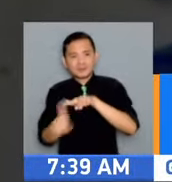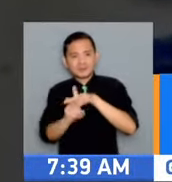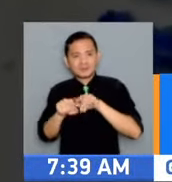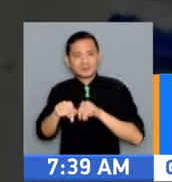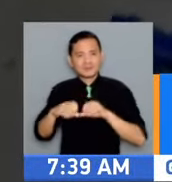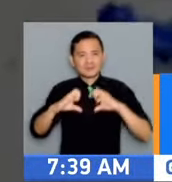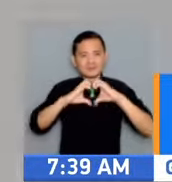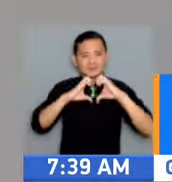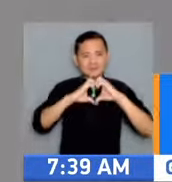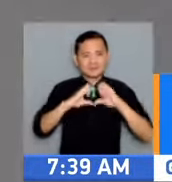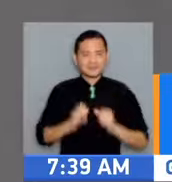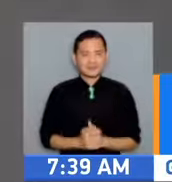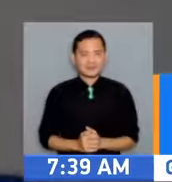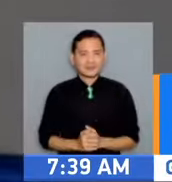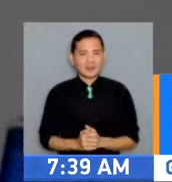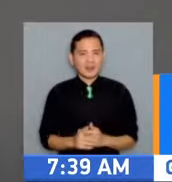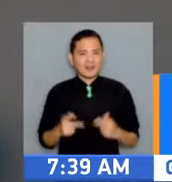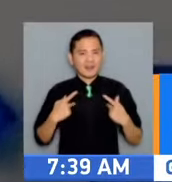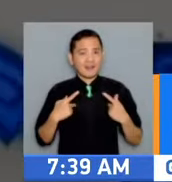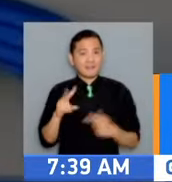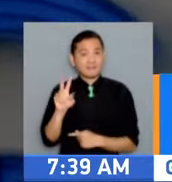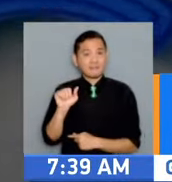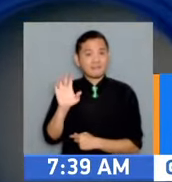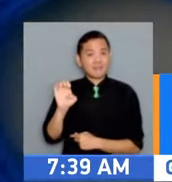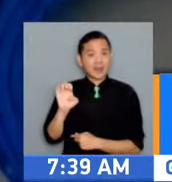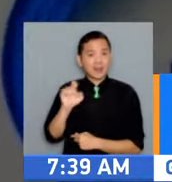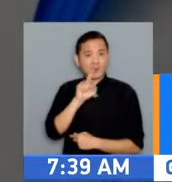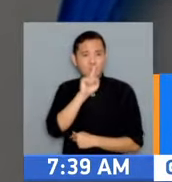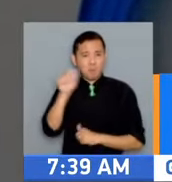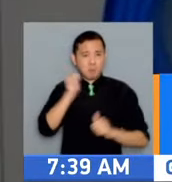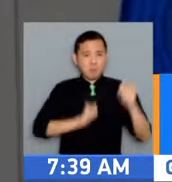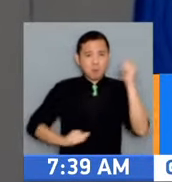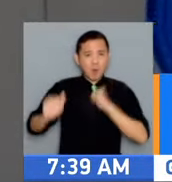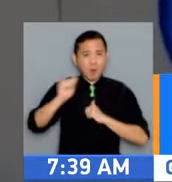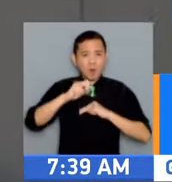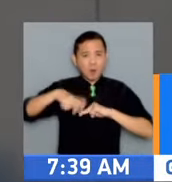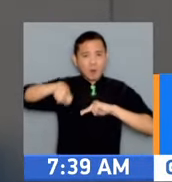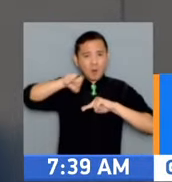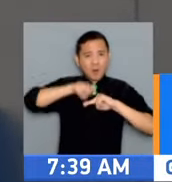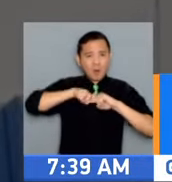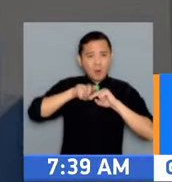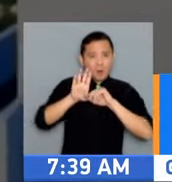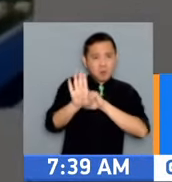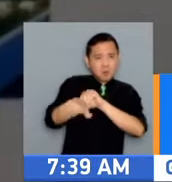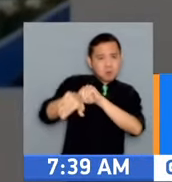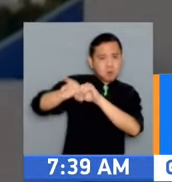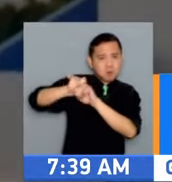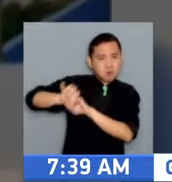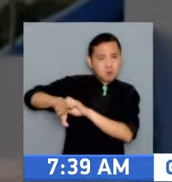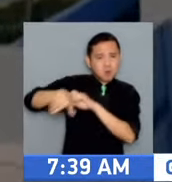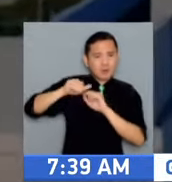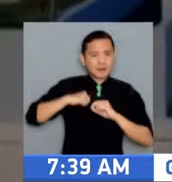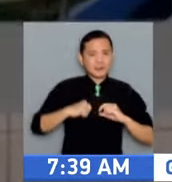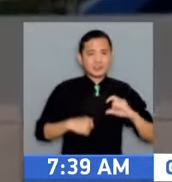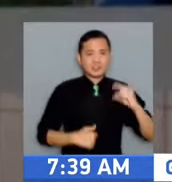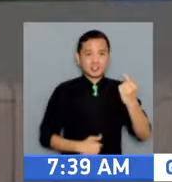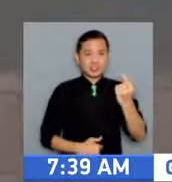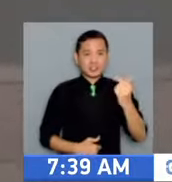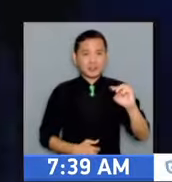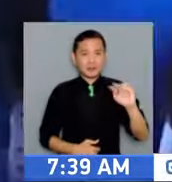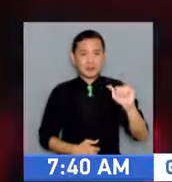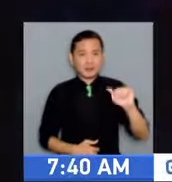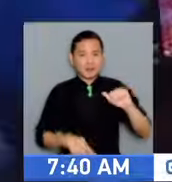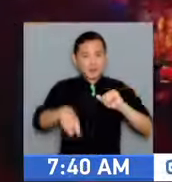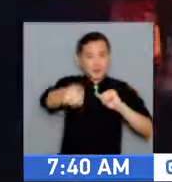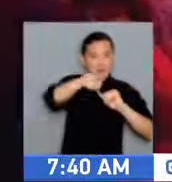surprises ang grand production number ni Vice Ganda habang nakaupo sa heart logo ng GMA sa tuktok ng GMA Network Center. Sinundan niya